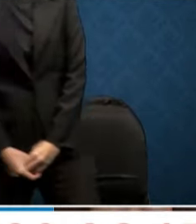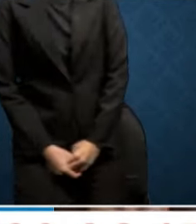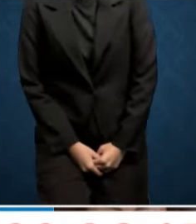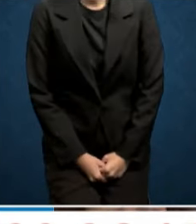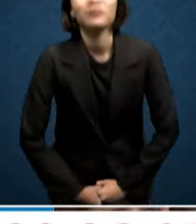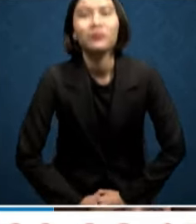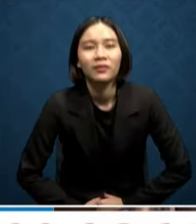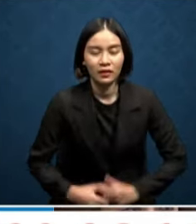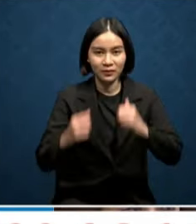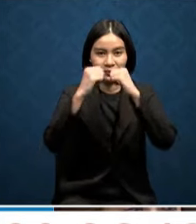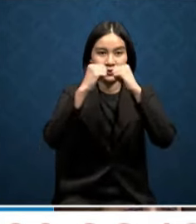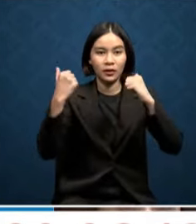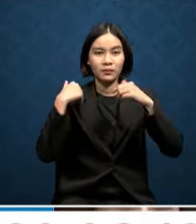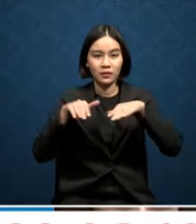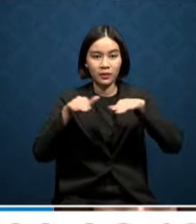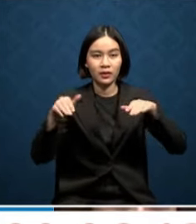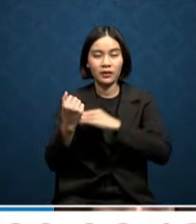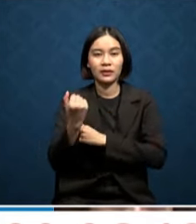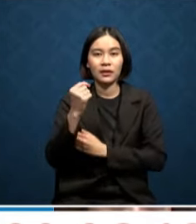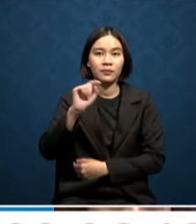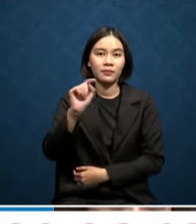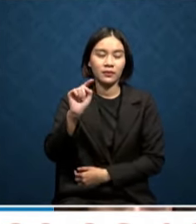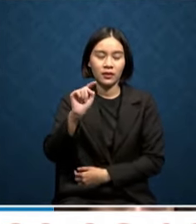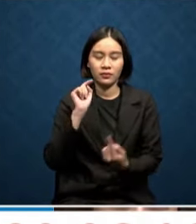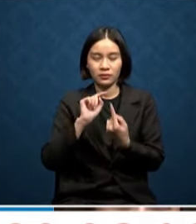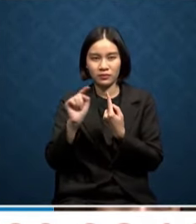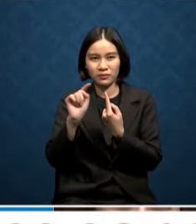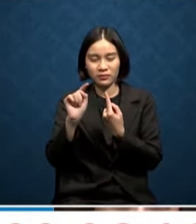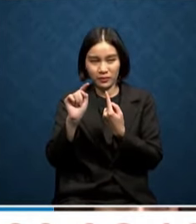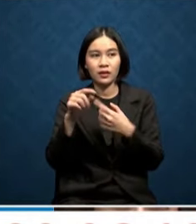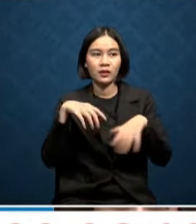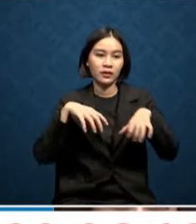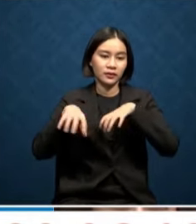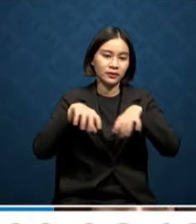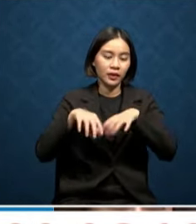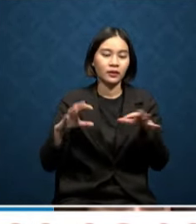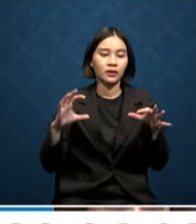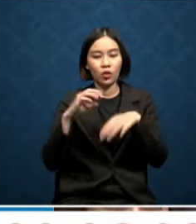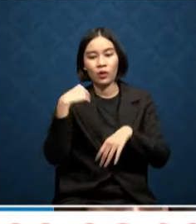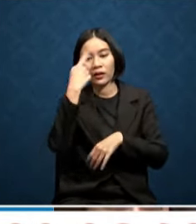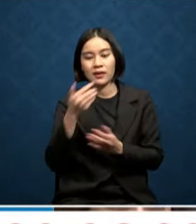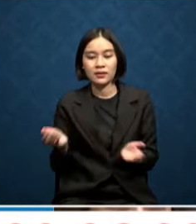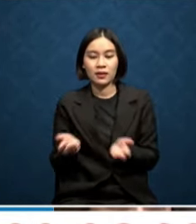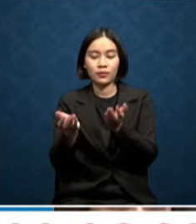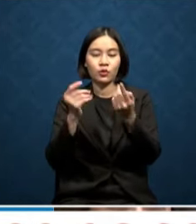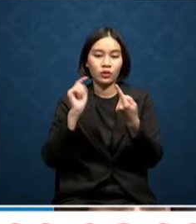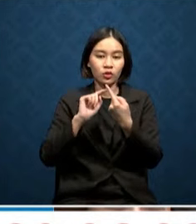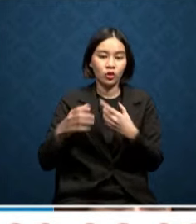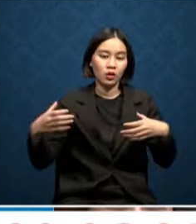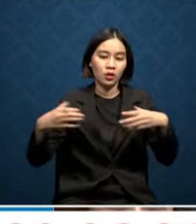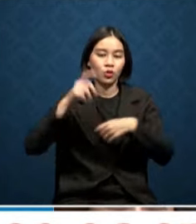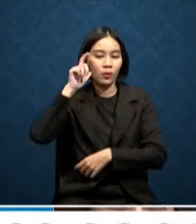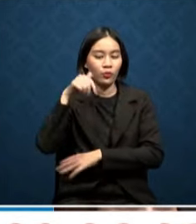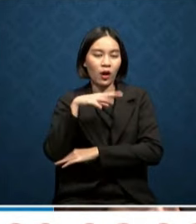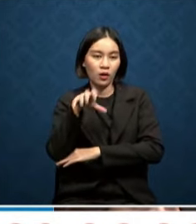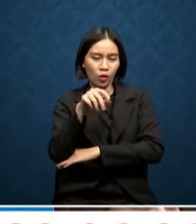ได้มีมาตรการเข้มงวดมากน้อยเพียงใดในการที่จะจัดการกับผู้สนับสนุนกิจการแก๊ง Call